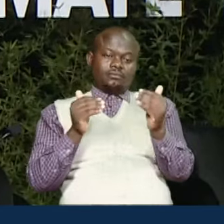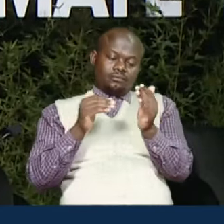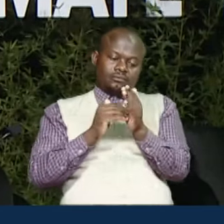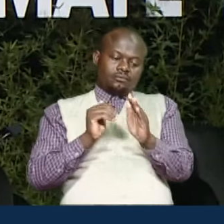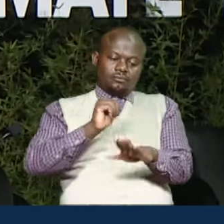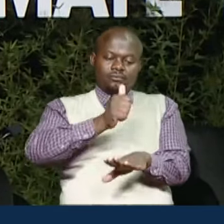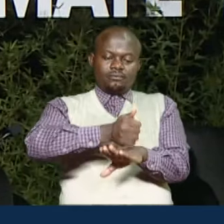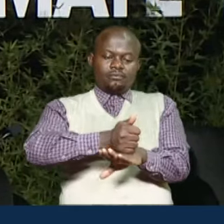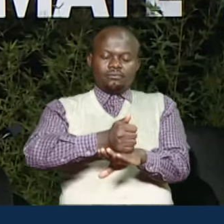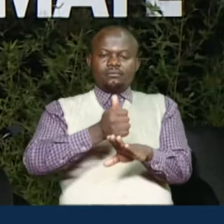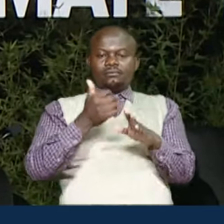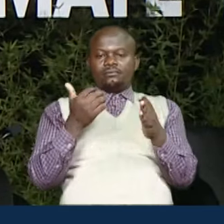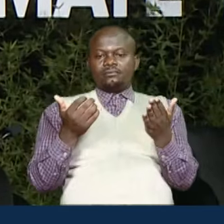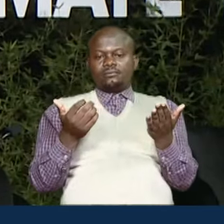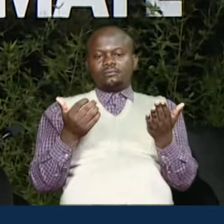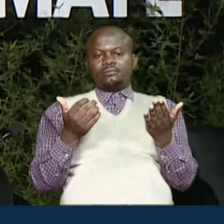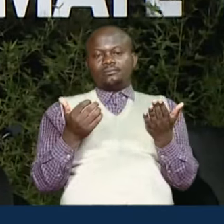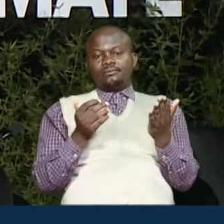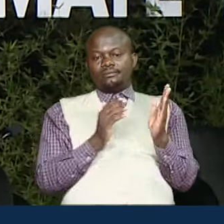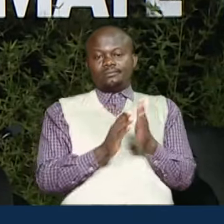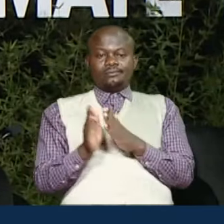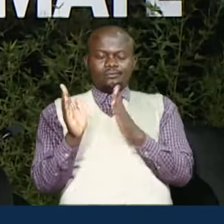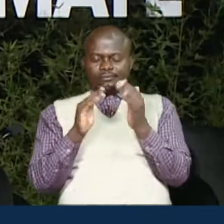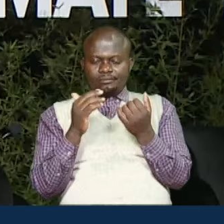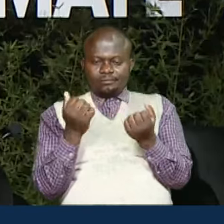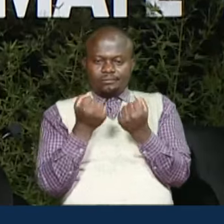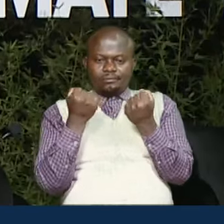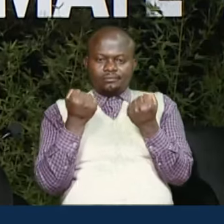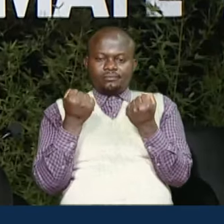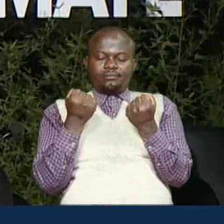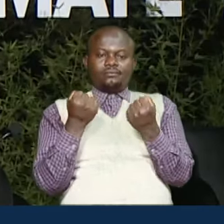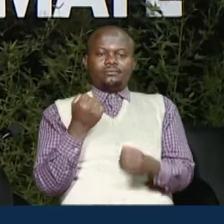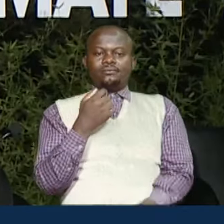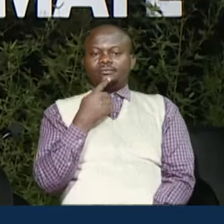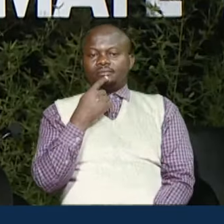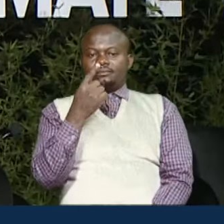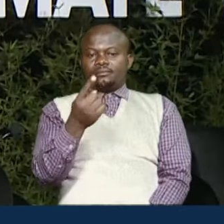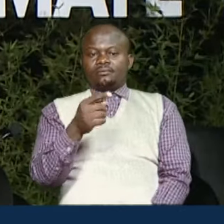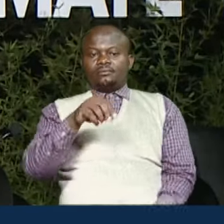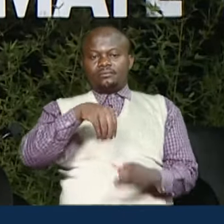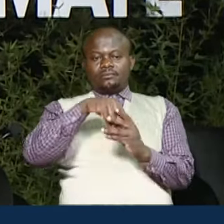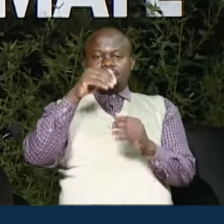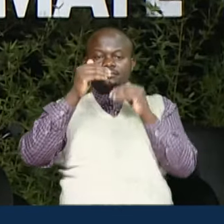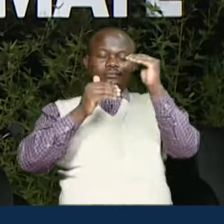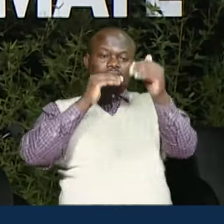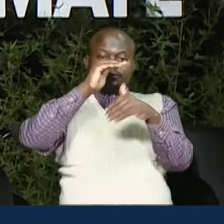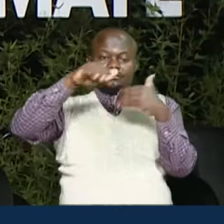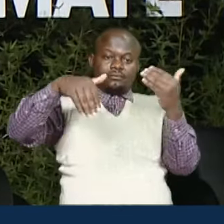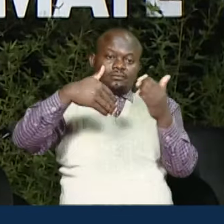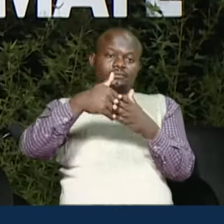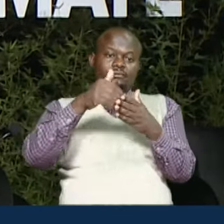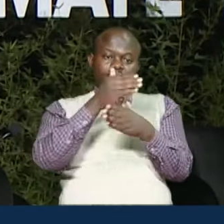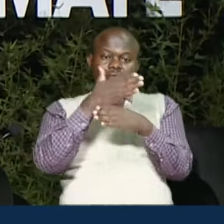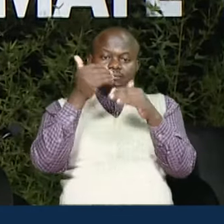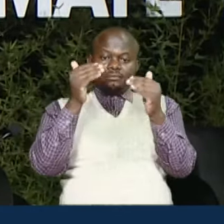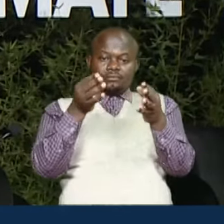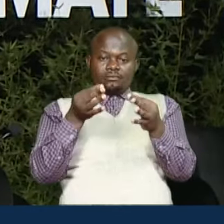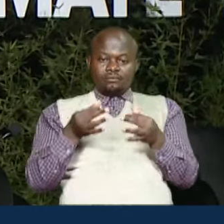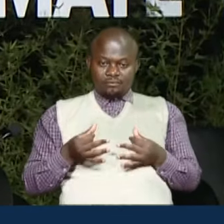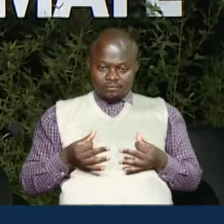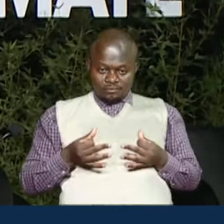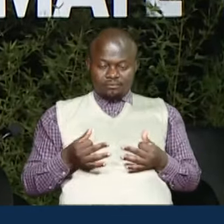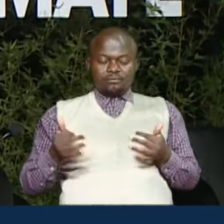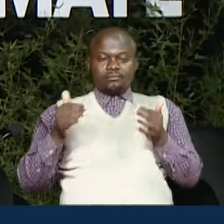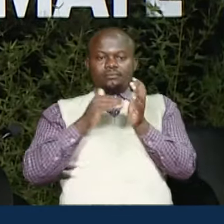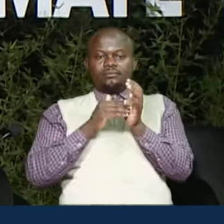twarashyizeho igenamigambi rihamye, haba ku rwego rwa Minisiteri y'imari,